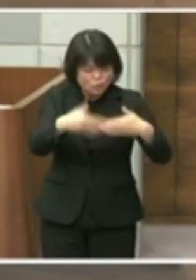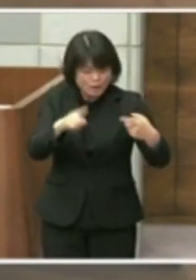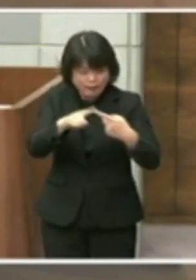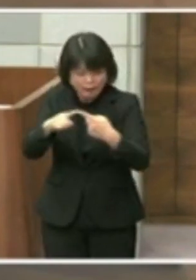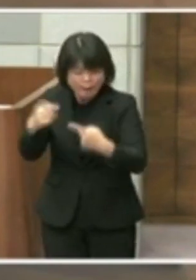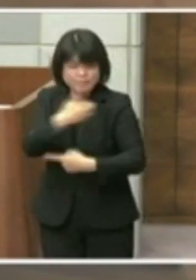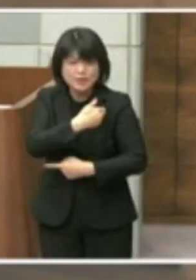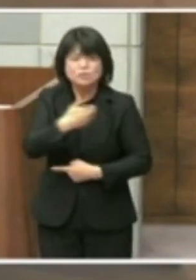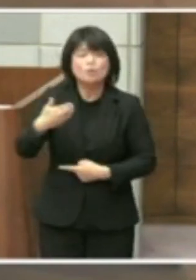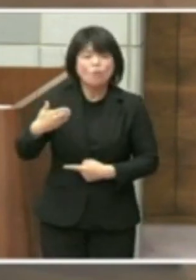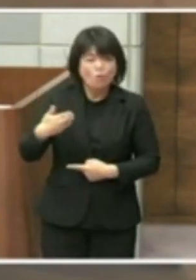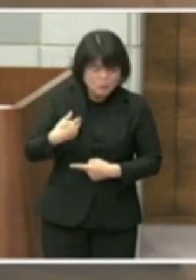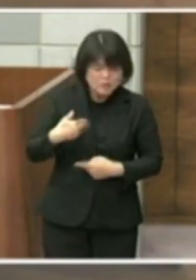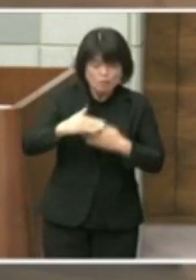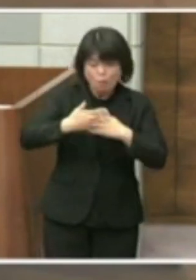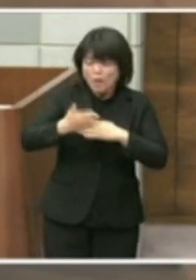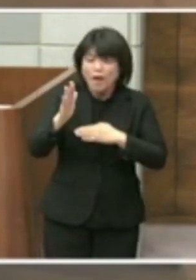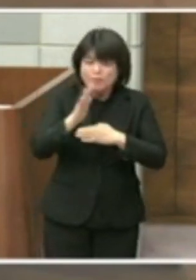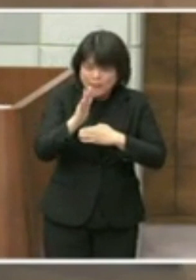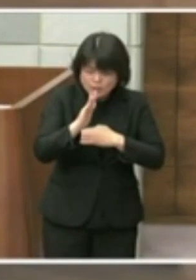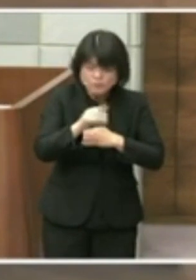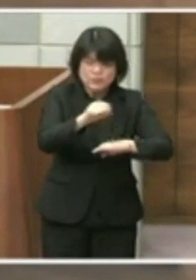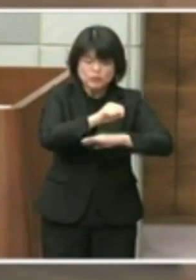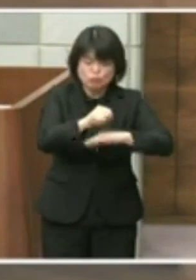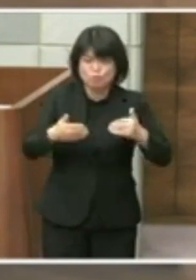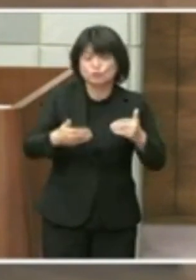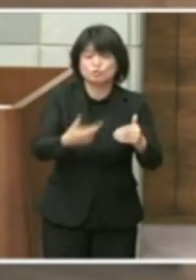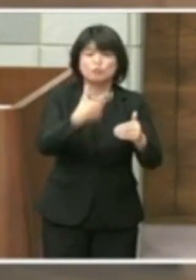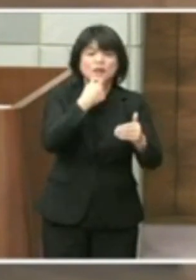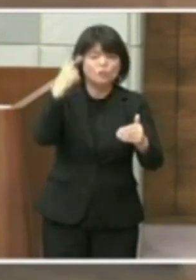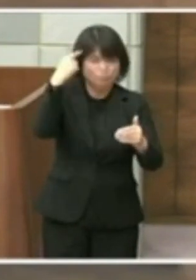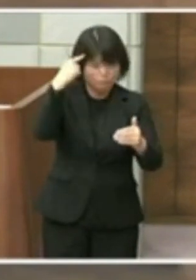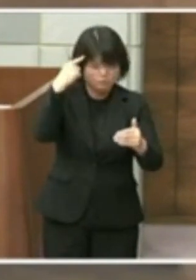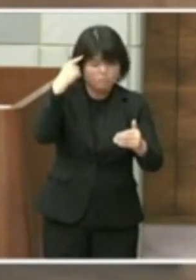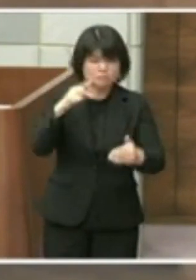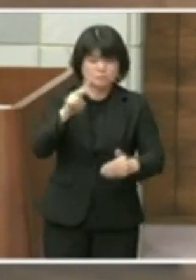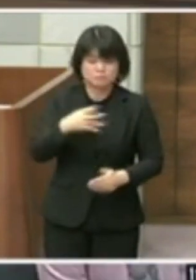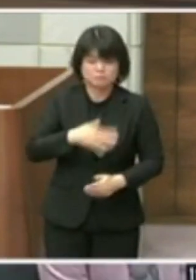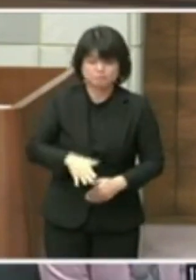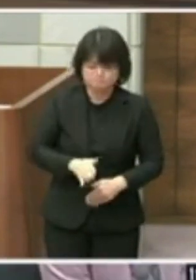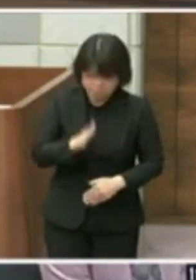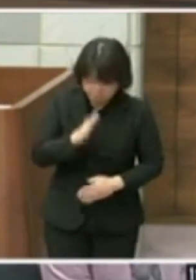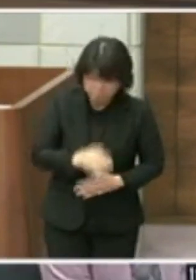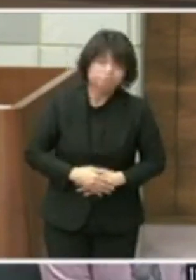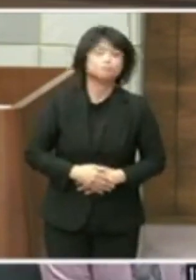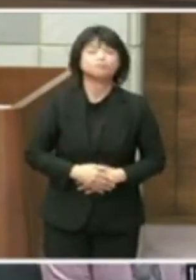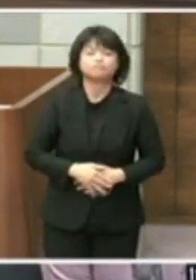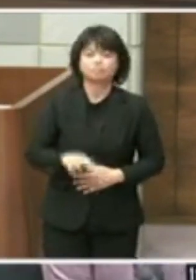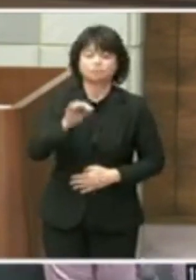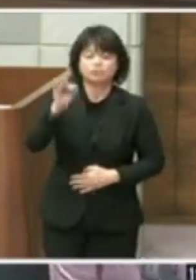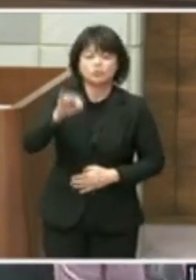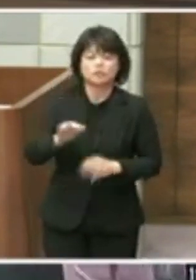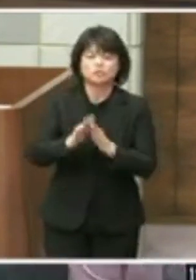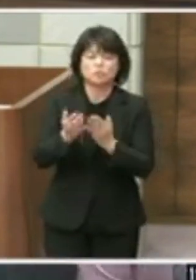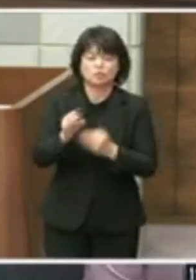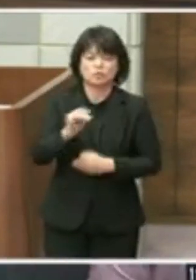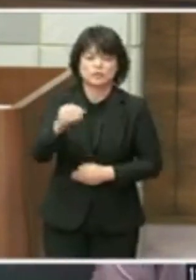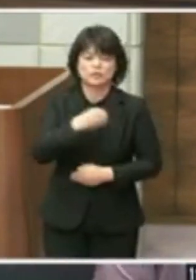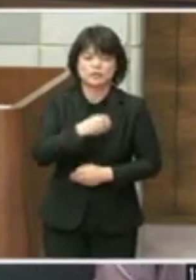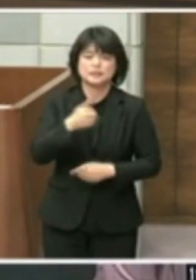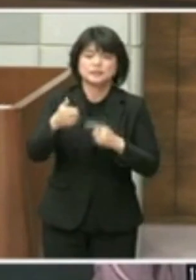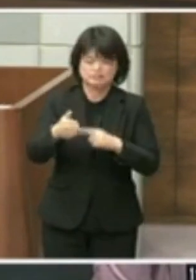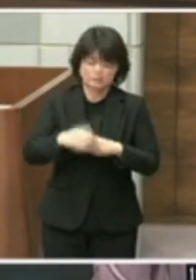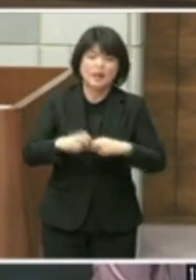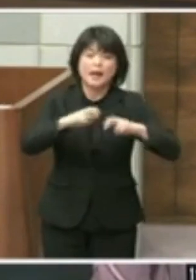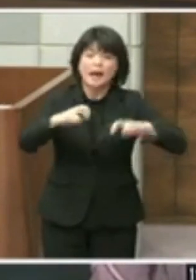ように、漏れがないように事務を進めてまいりたいと思いますので、よろしくお願いします。 辻元議員。 はい、開発行為です